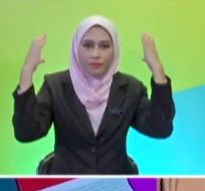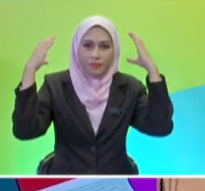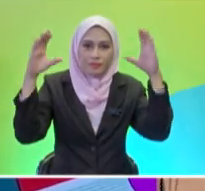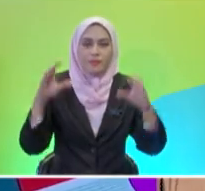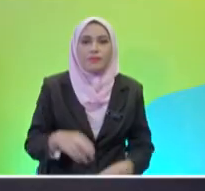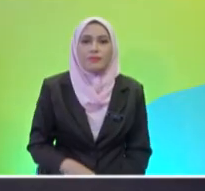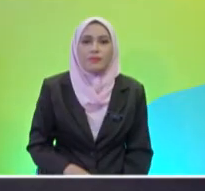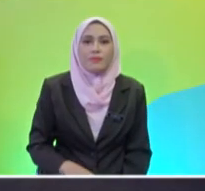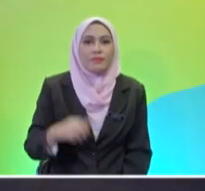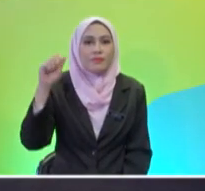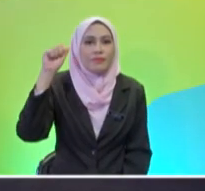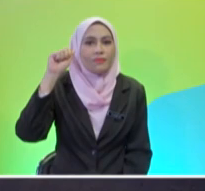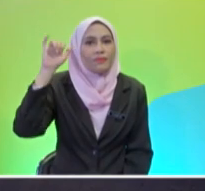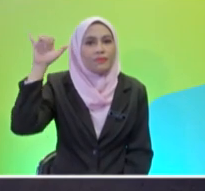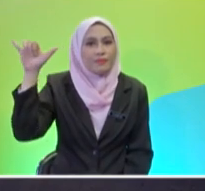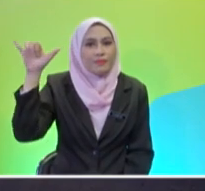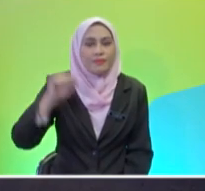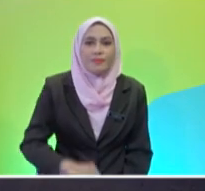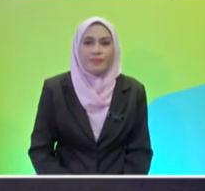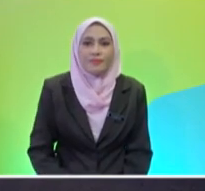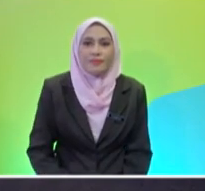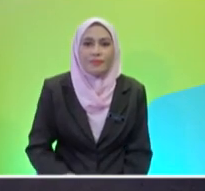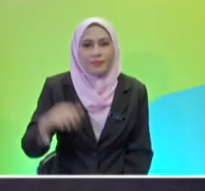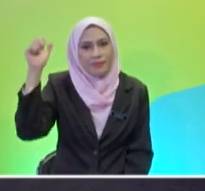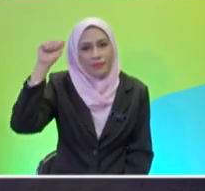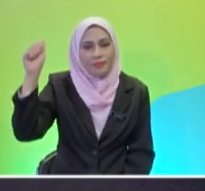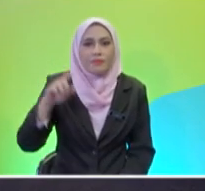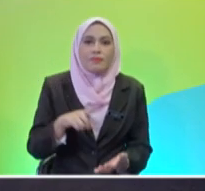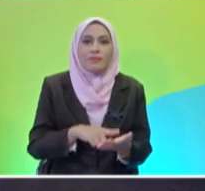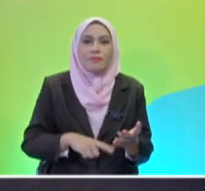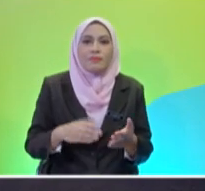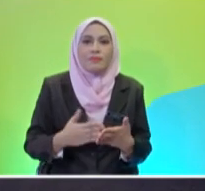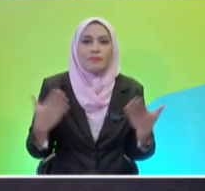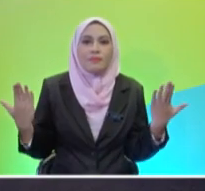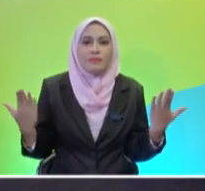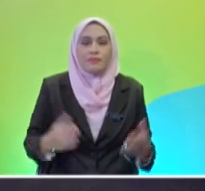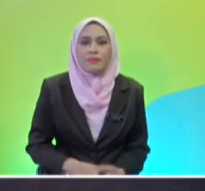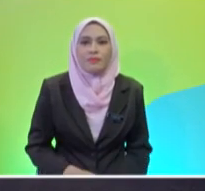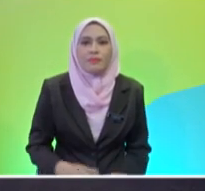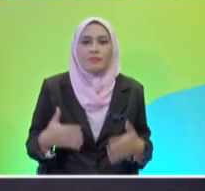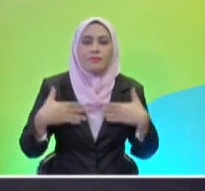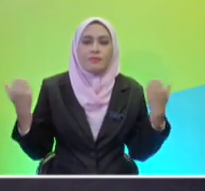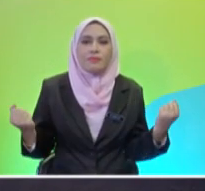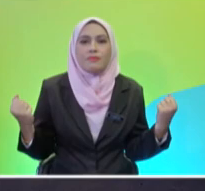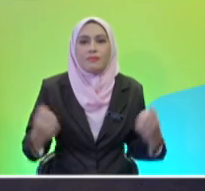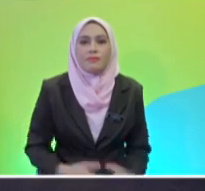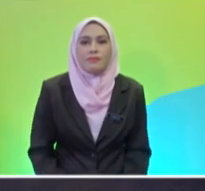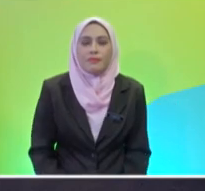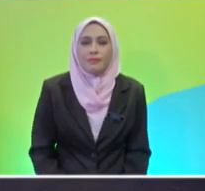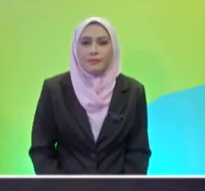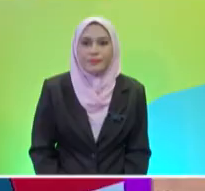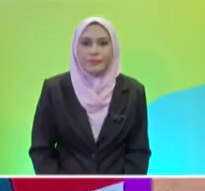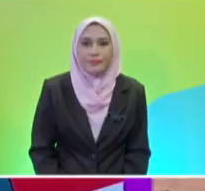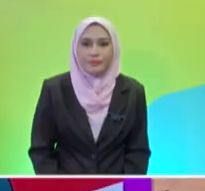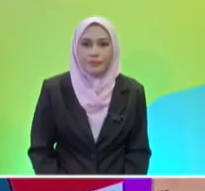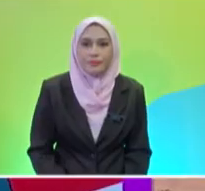Nur Anis Idayu. Assalamualaikum Cikgu, apa khabar? Waalaikumsalam warahmatullahi wabarakatuh. Sihat, alhamdulillah. Alhamdulillah. Baik Cikgu, kita